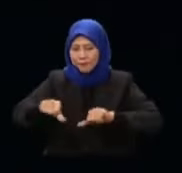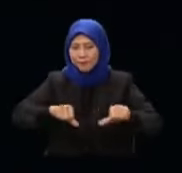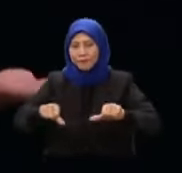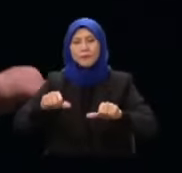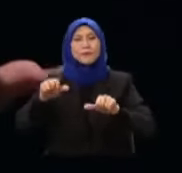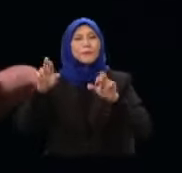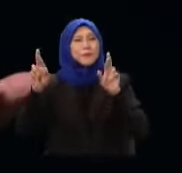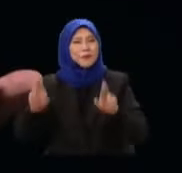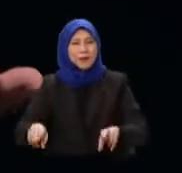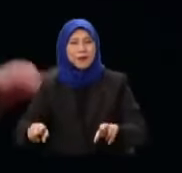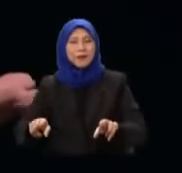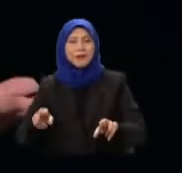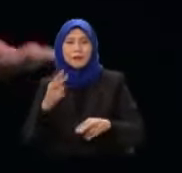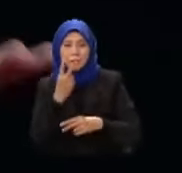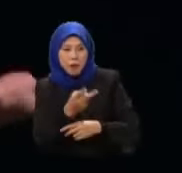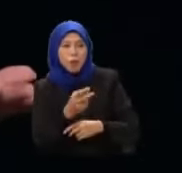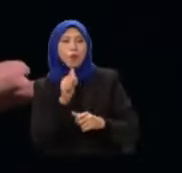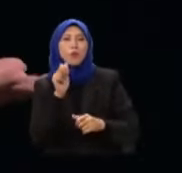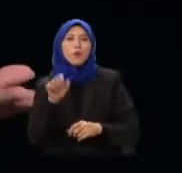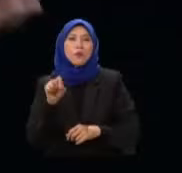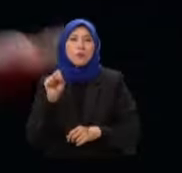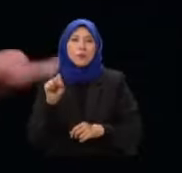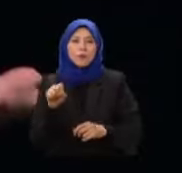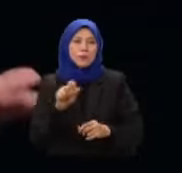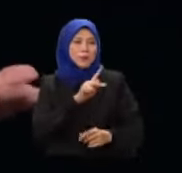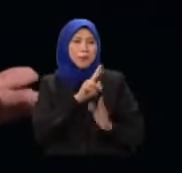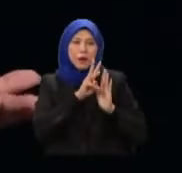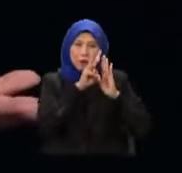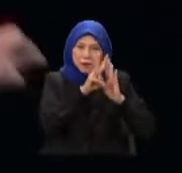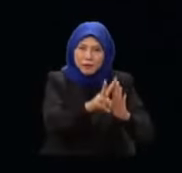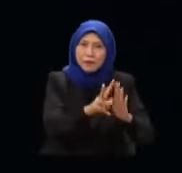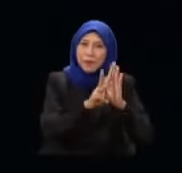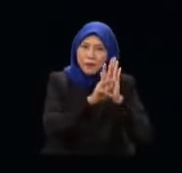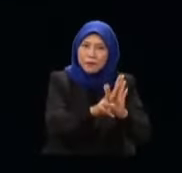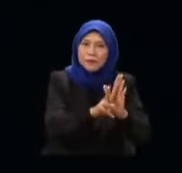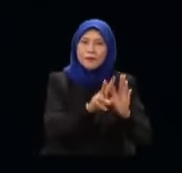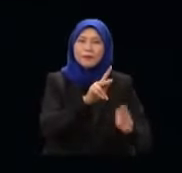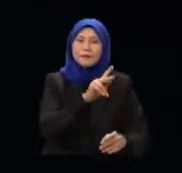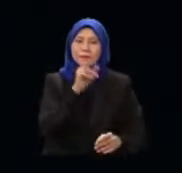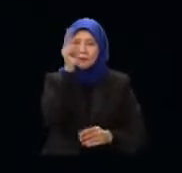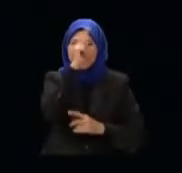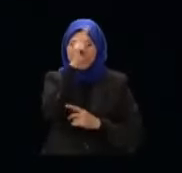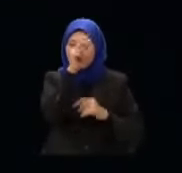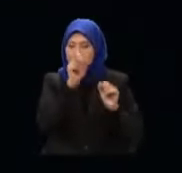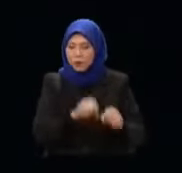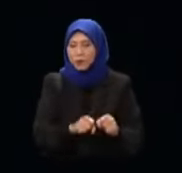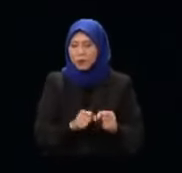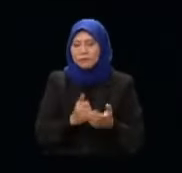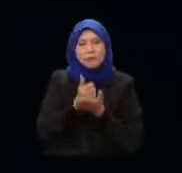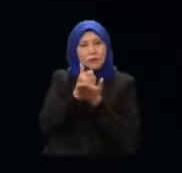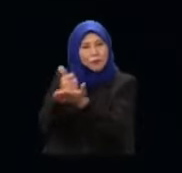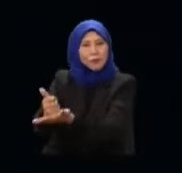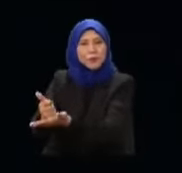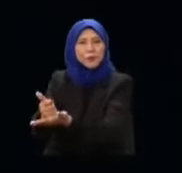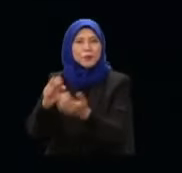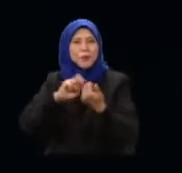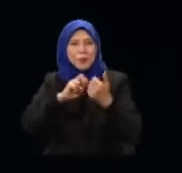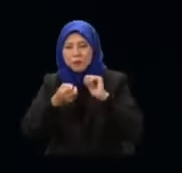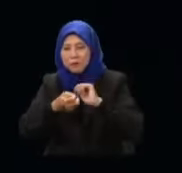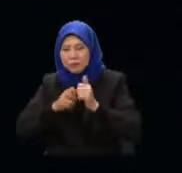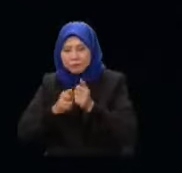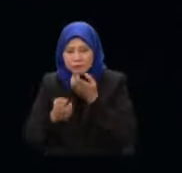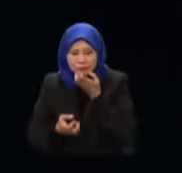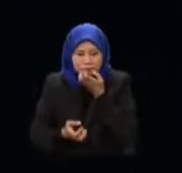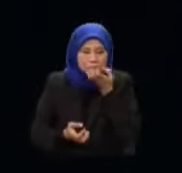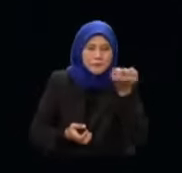Raya 6 pao ini wakil kerajaan kepada kita ini adalah wakil kita yang boleh kita Suarakan eh masalah-masalah yang perlu